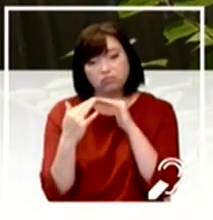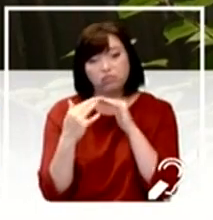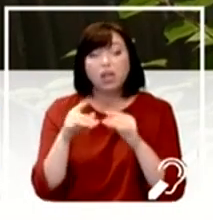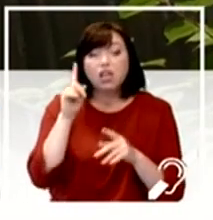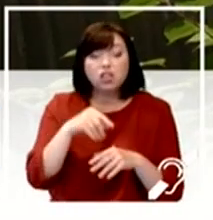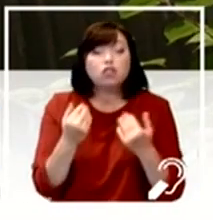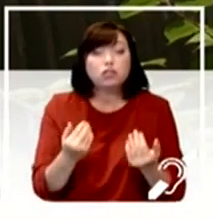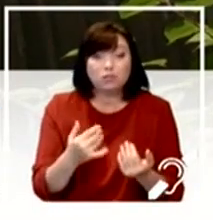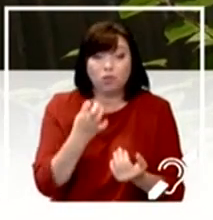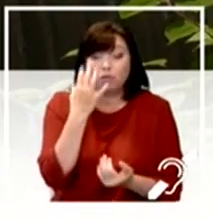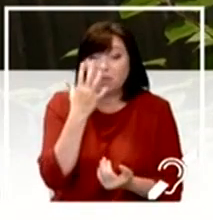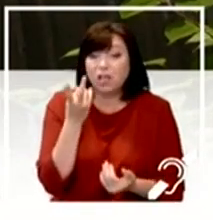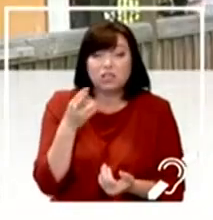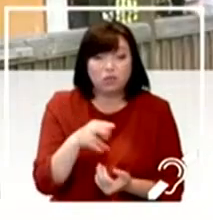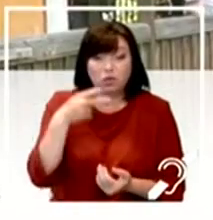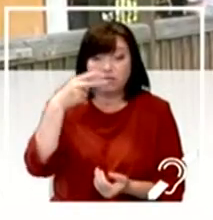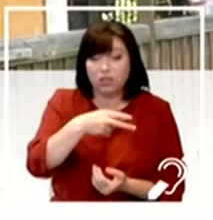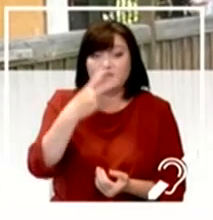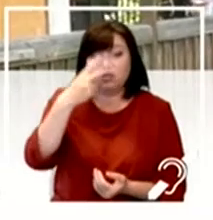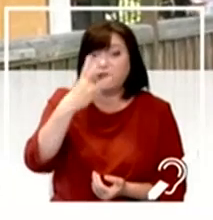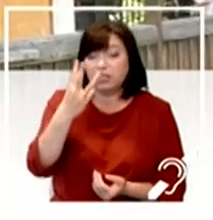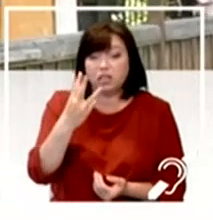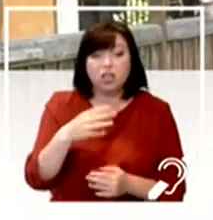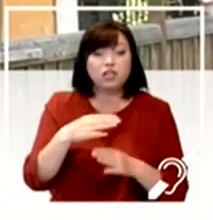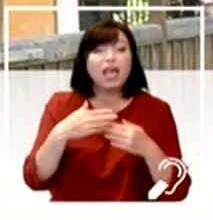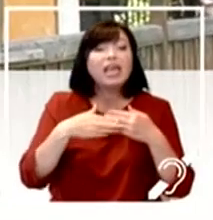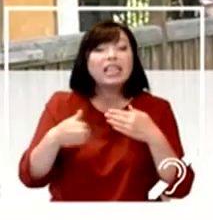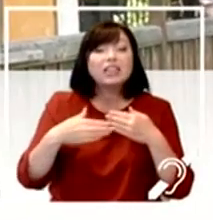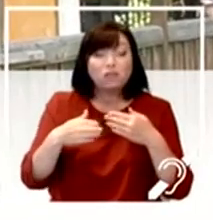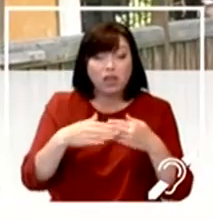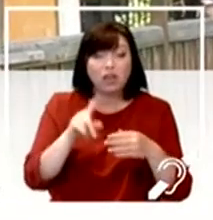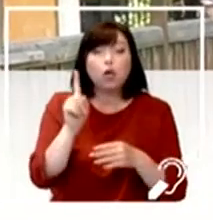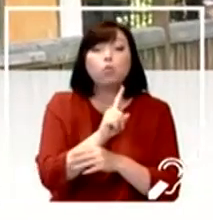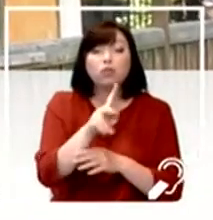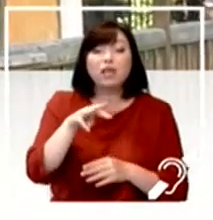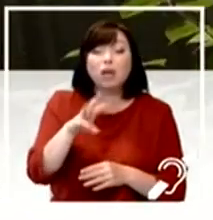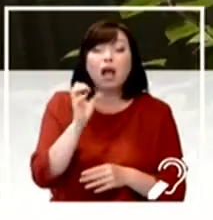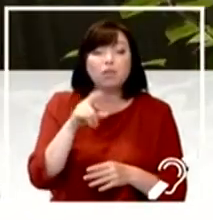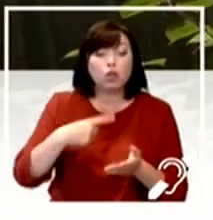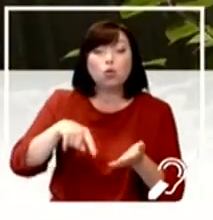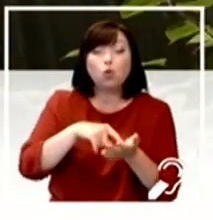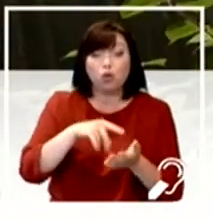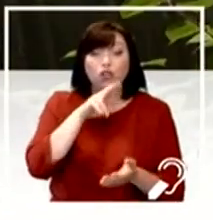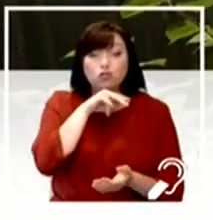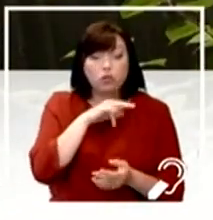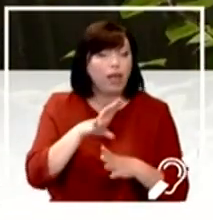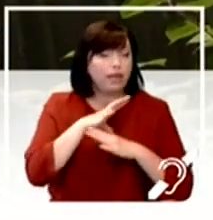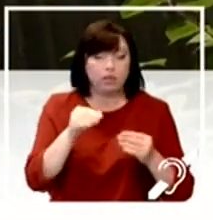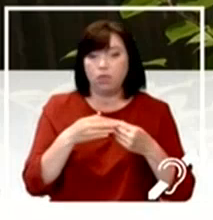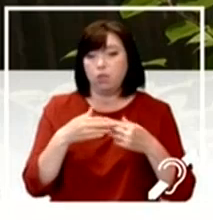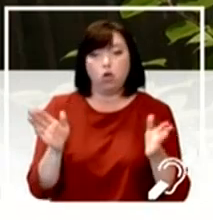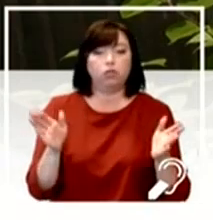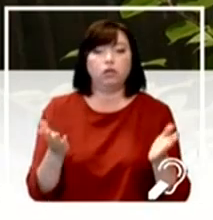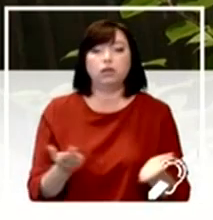în această zi de 15 iunie 2023, ușile muzeului Mihai Eminescu din orașul Cerneuți nu au fost